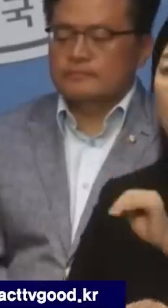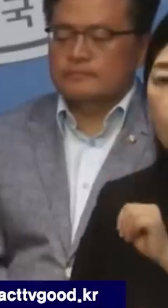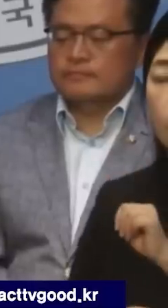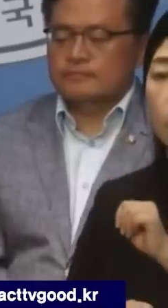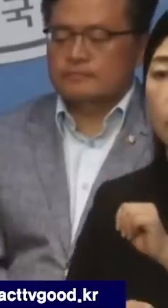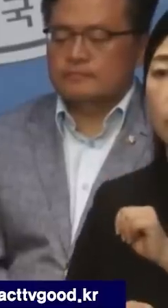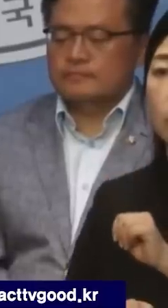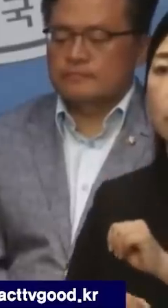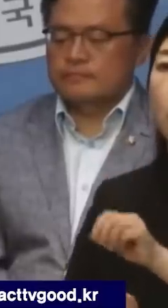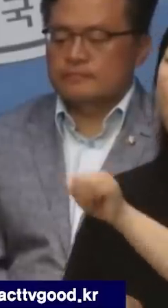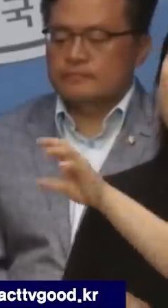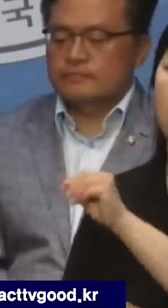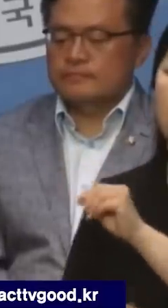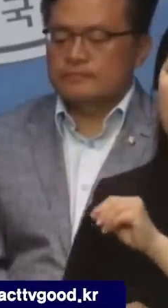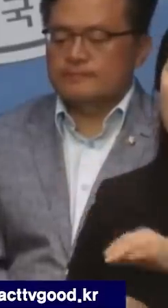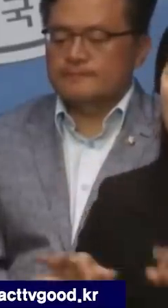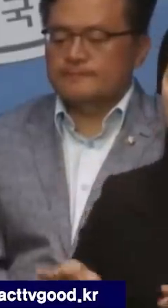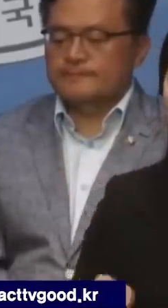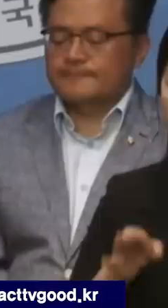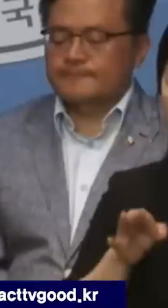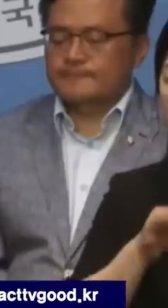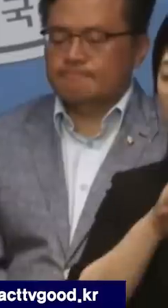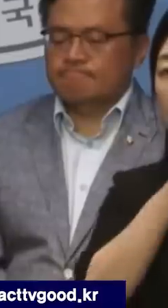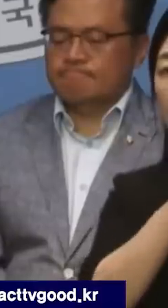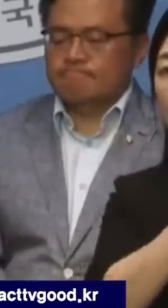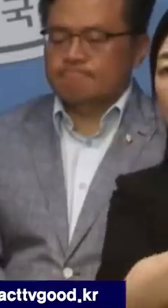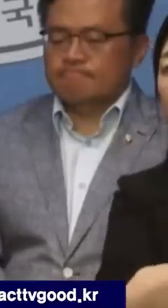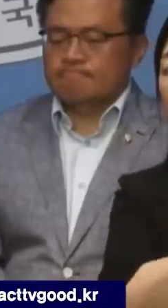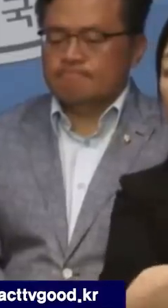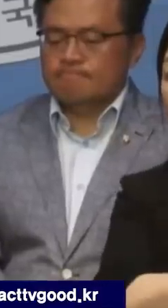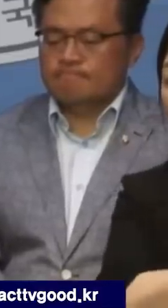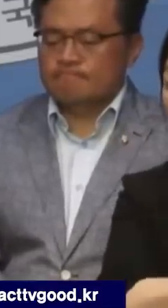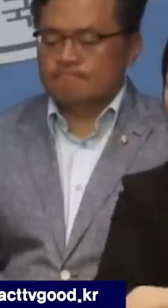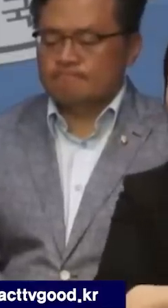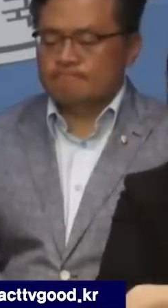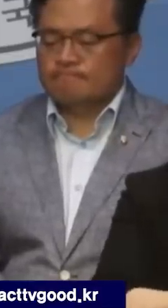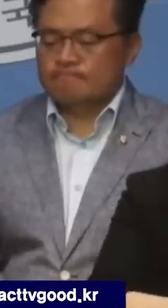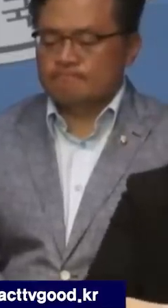원, 지금 5만 원 주고 팔고 있어요.